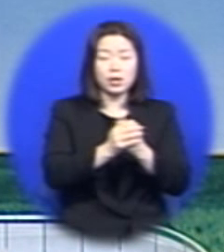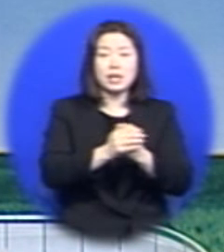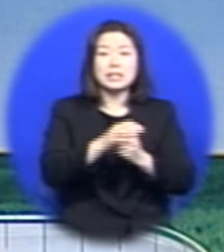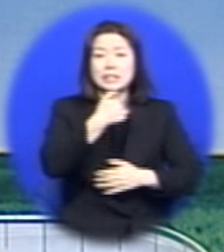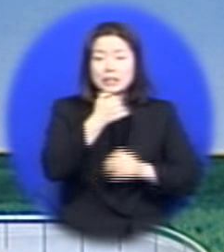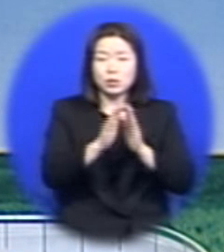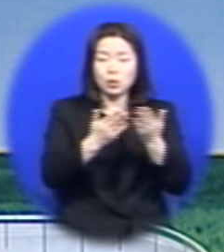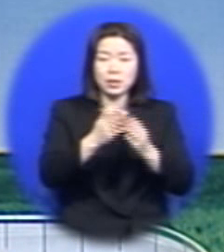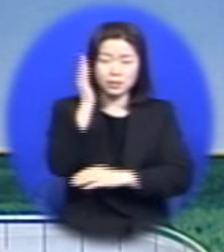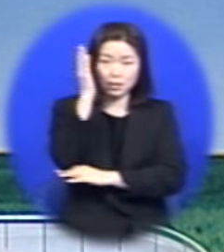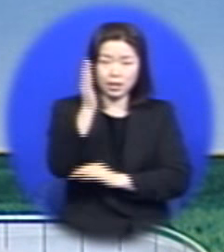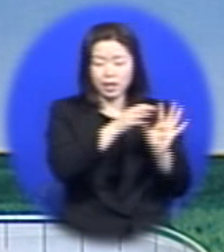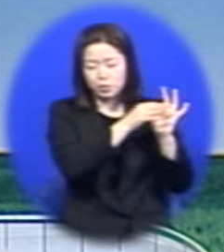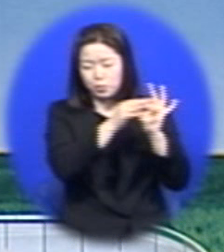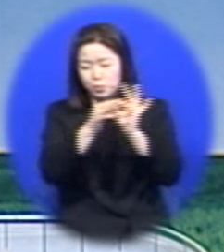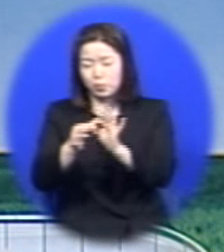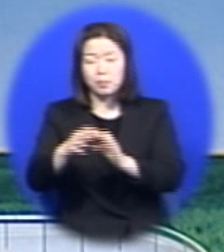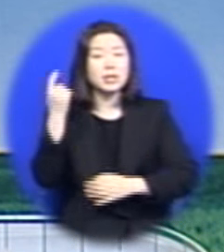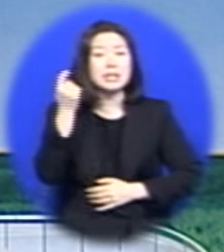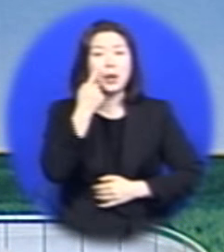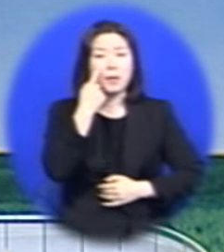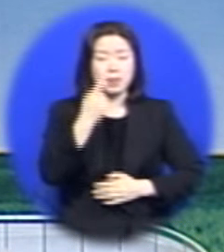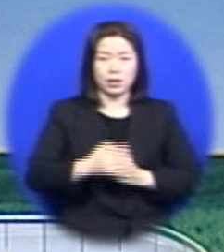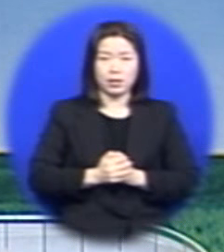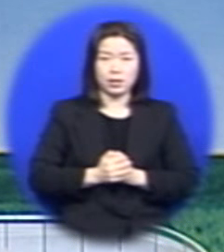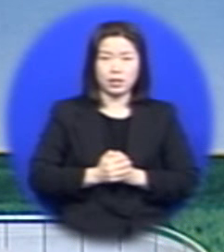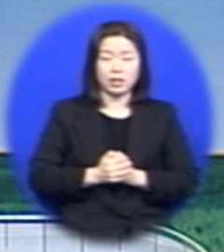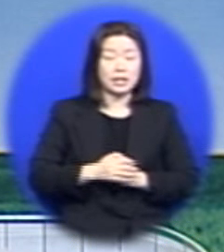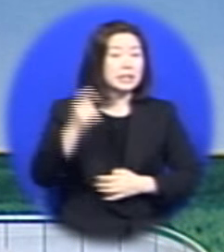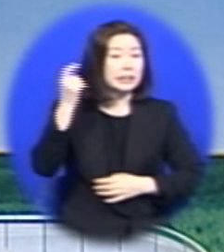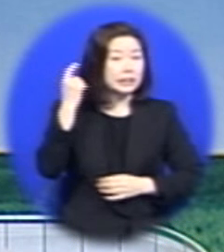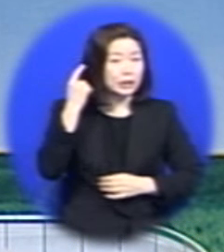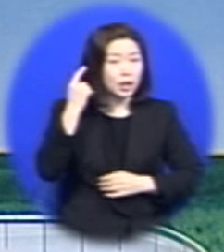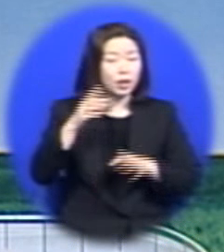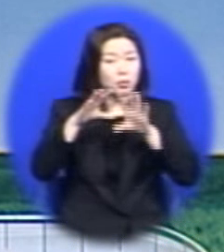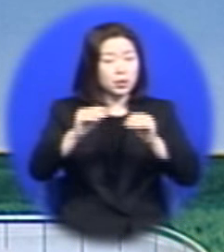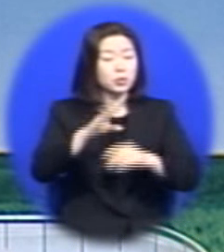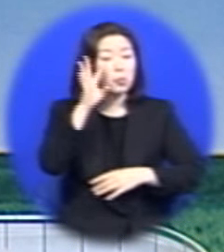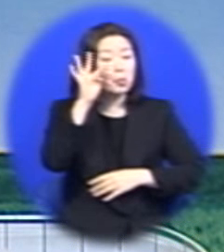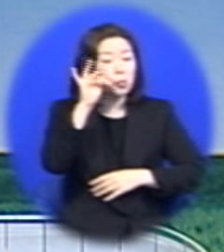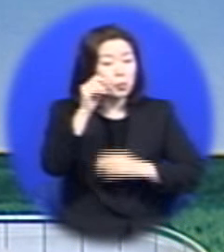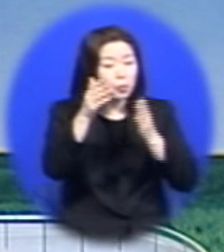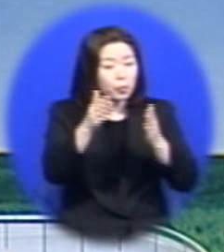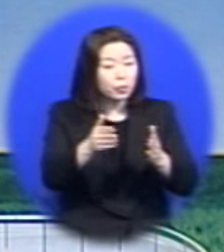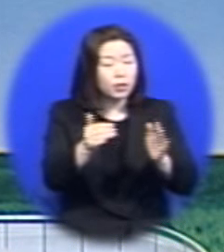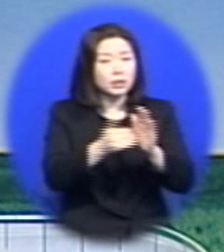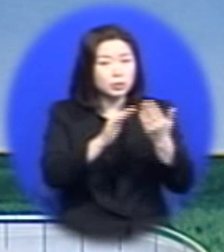강해를 연속으로 한번 들어보시기 바랍니다. 한번 들었다가 또 며칠 지났다가 또 듣고 하지